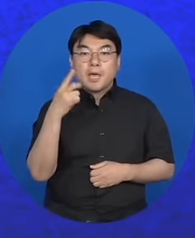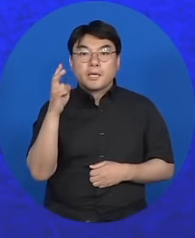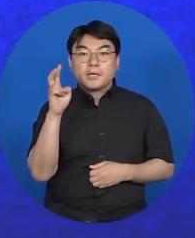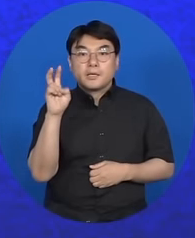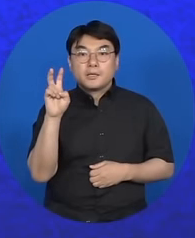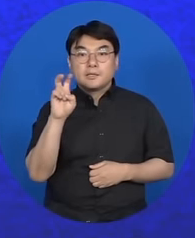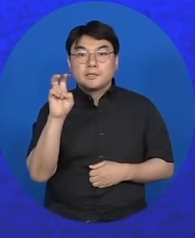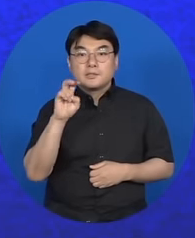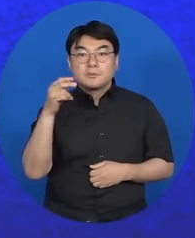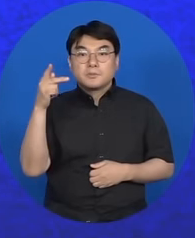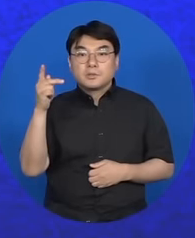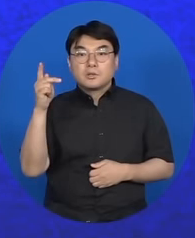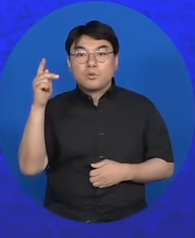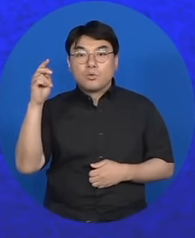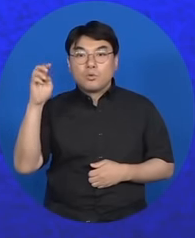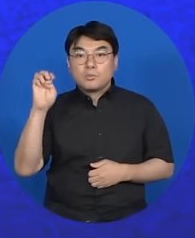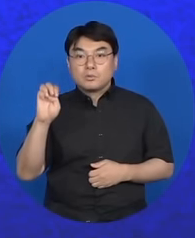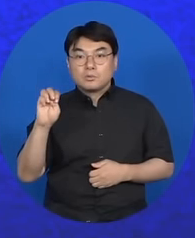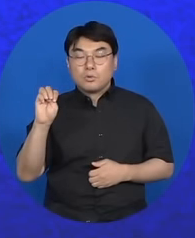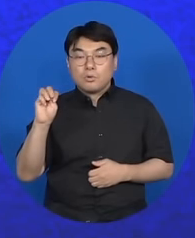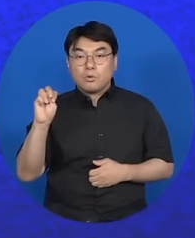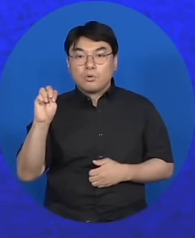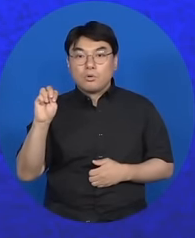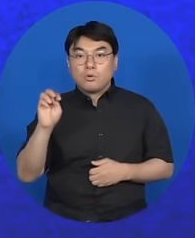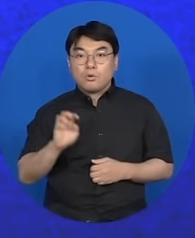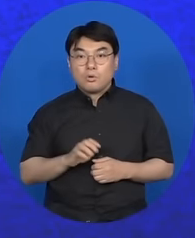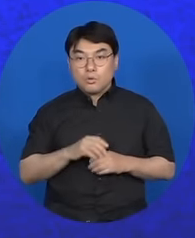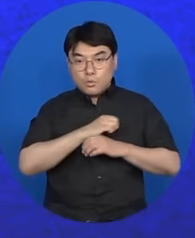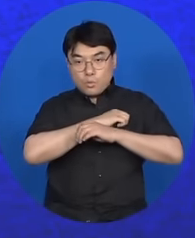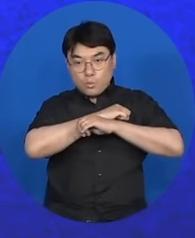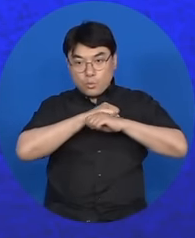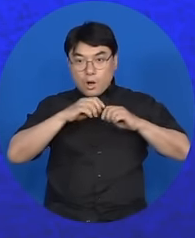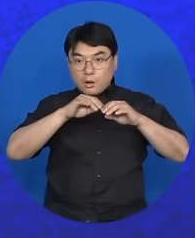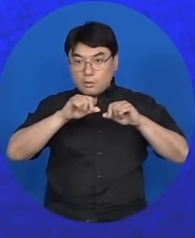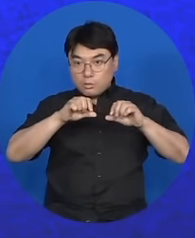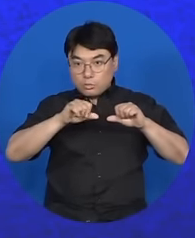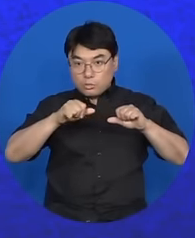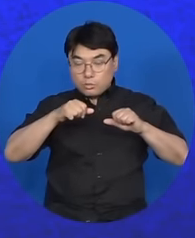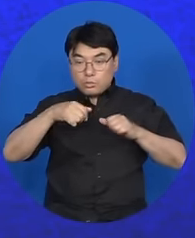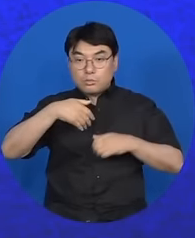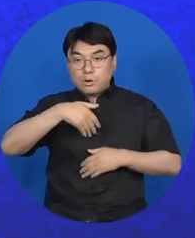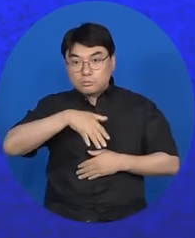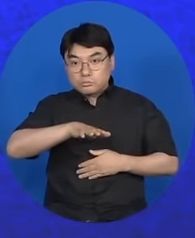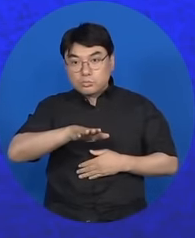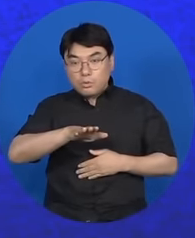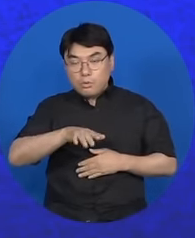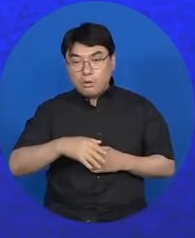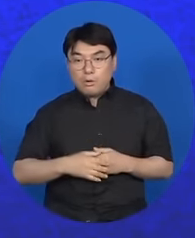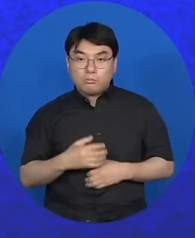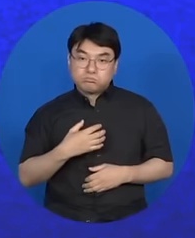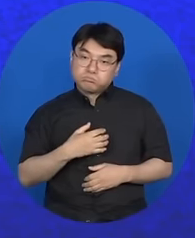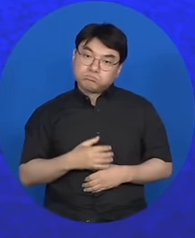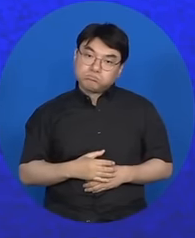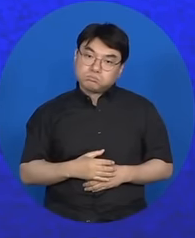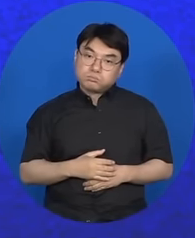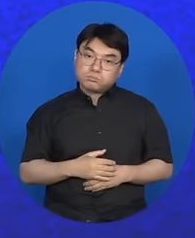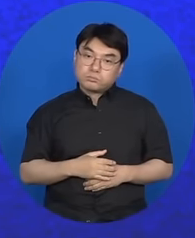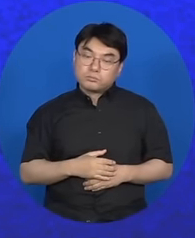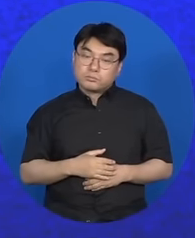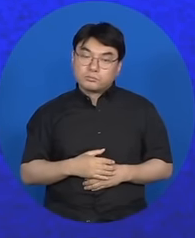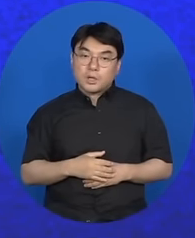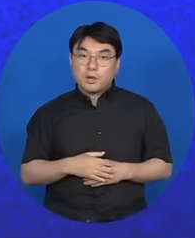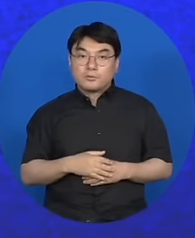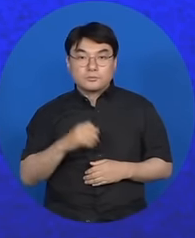남쪽으로 내려가서 광야로 간다는 것은 꽤 모험적인 일이었습니다. 거리가 대략 성남에서